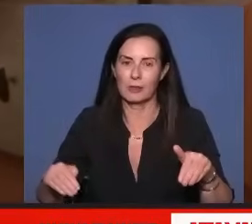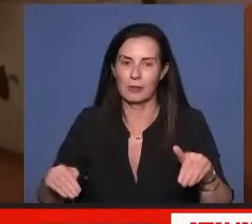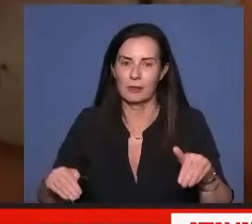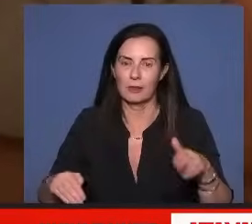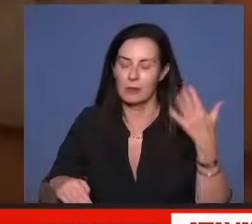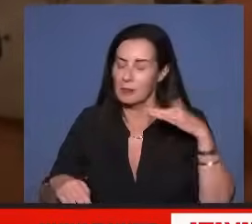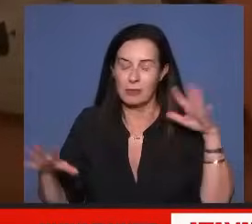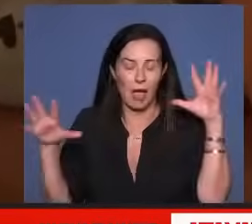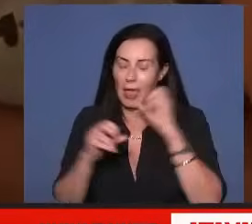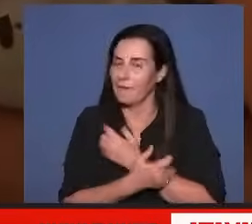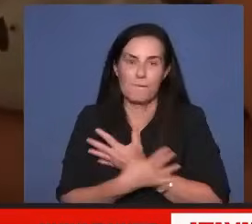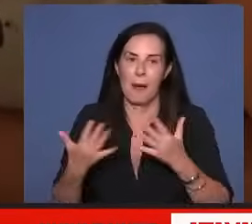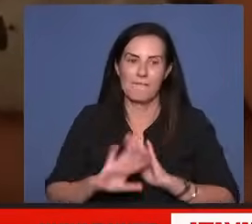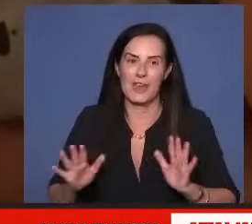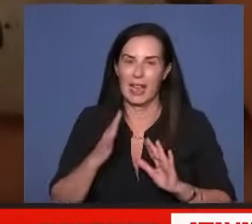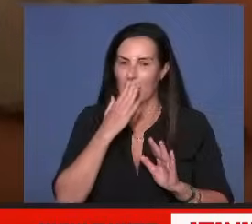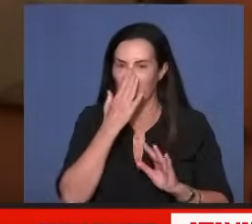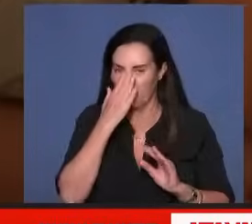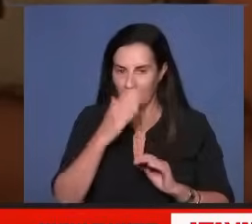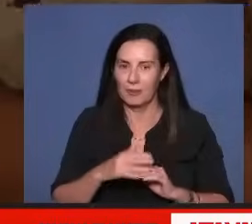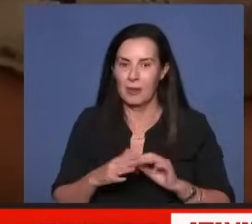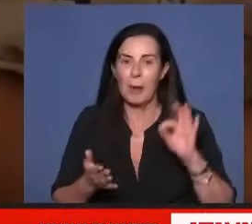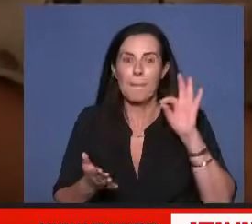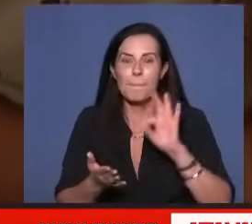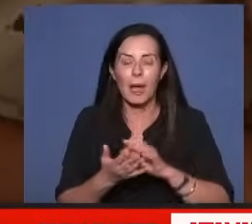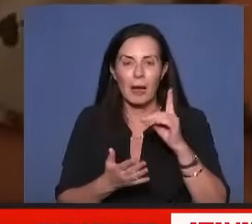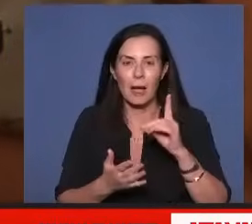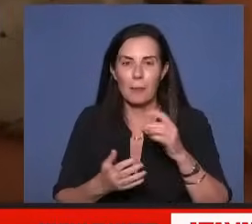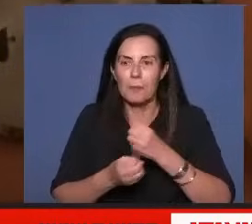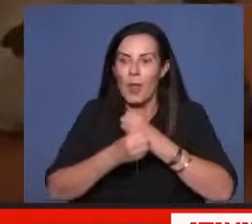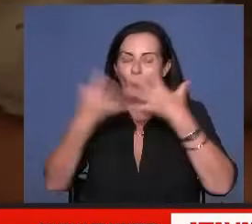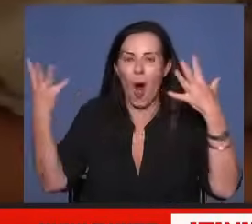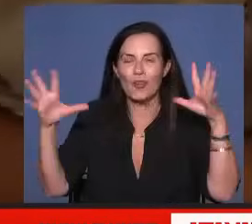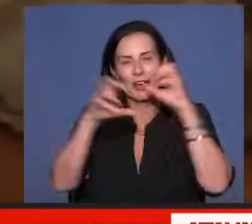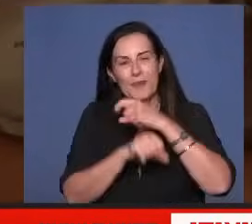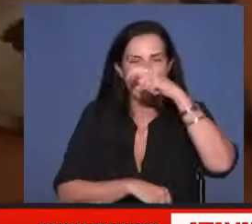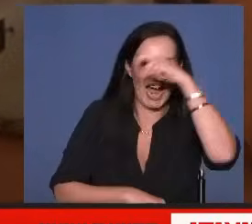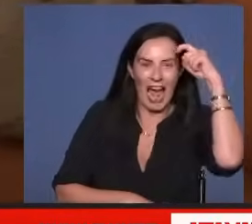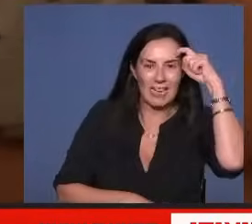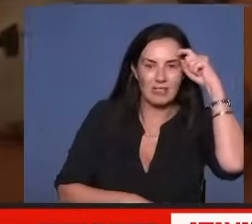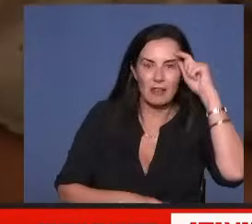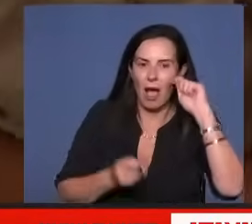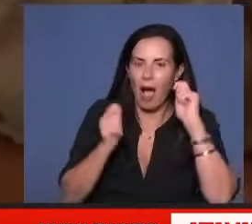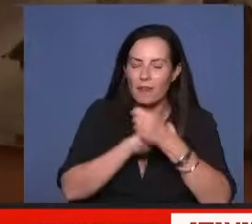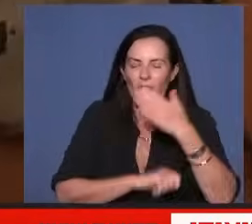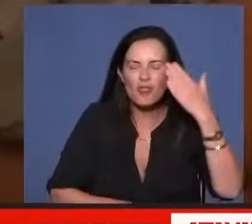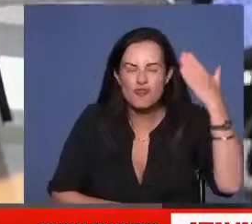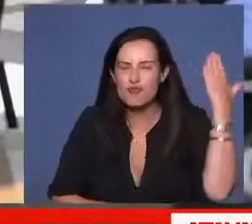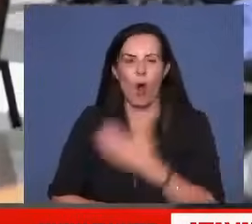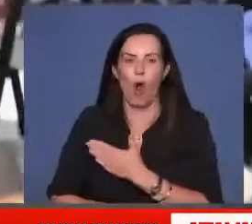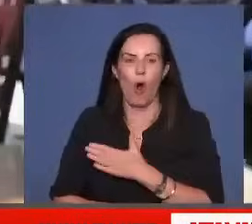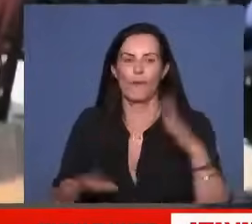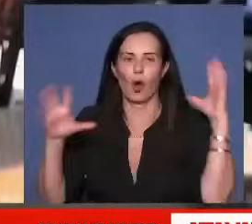ערב מבהיל. ברגע אחד מאור של ערב קיץ נהיה פה שחור וחשוך